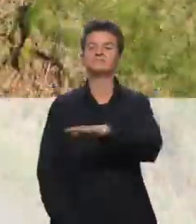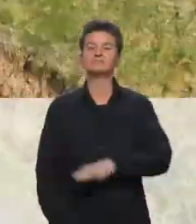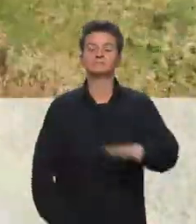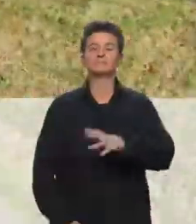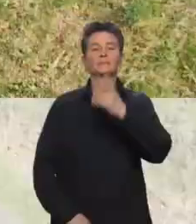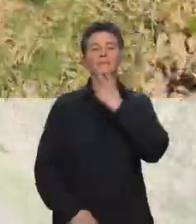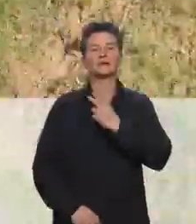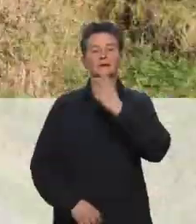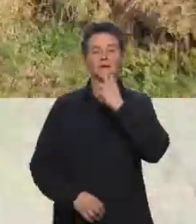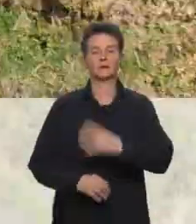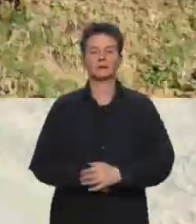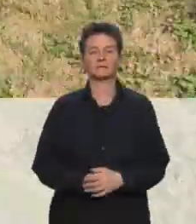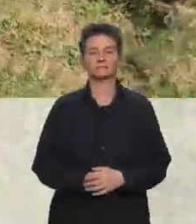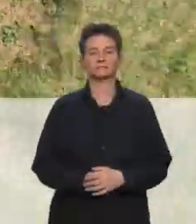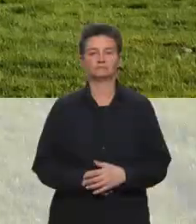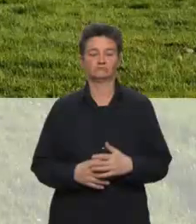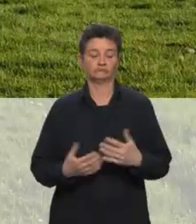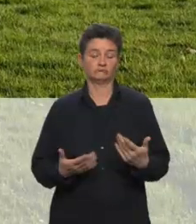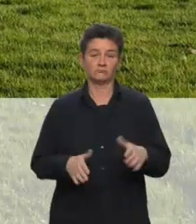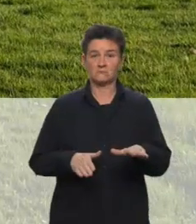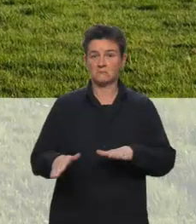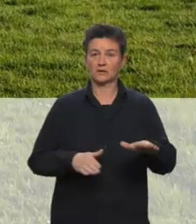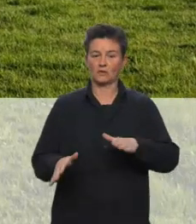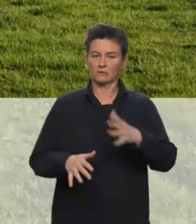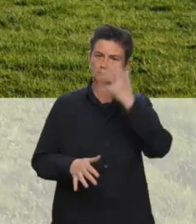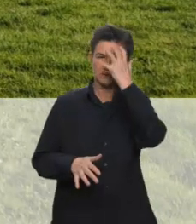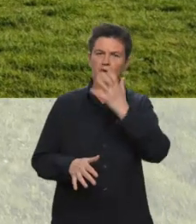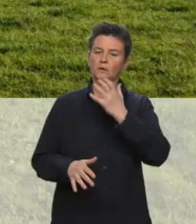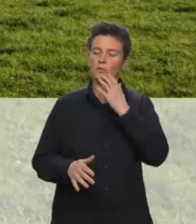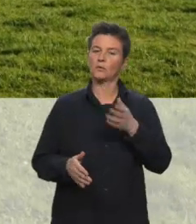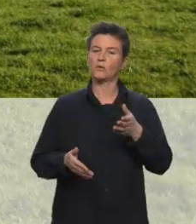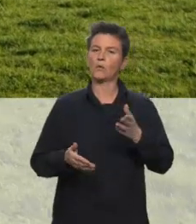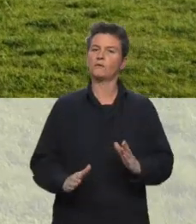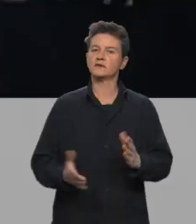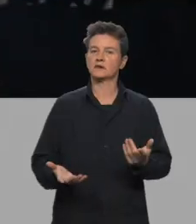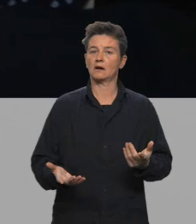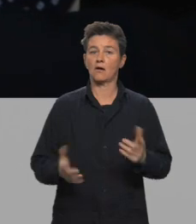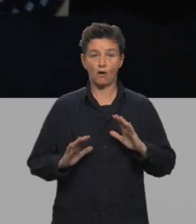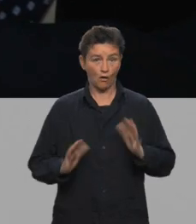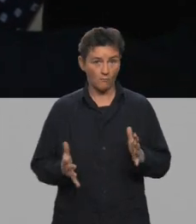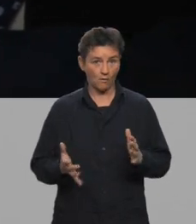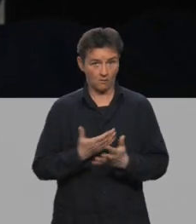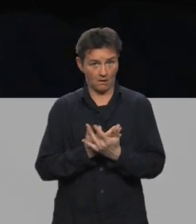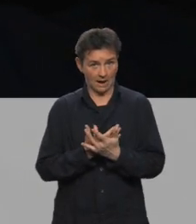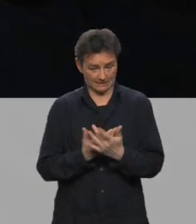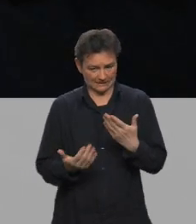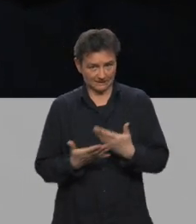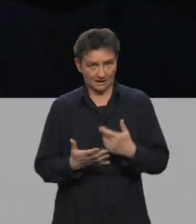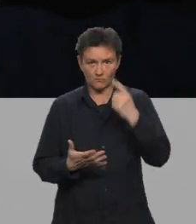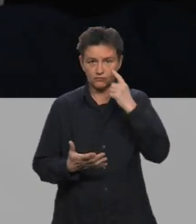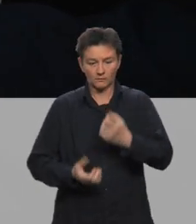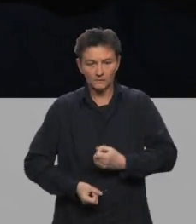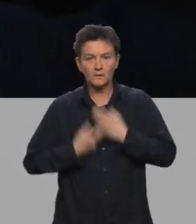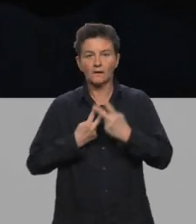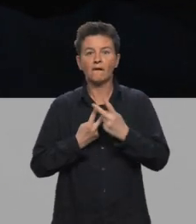Mes chers compatriotes, c'est de la manière la plus solennelle, par une lettre, que je